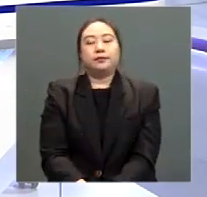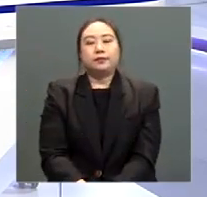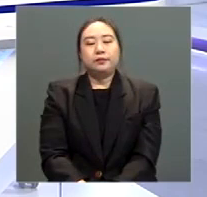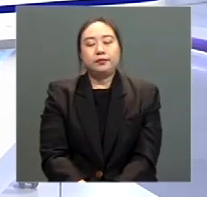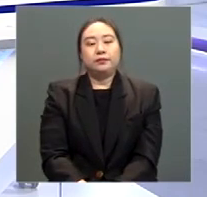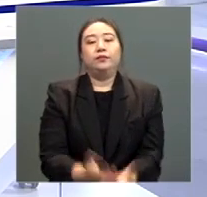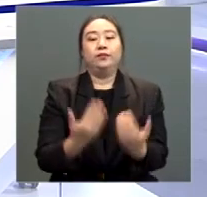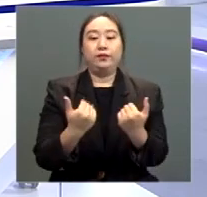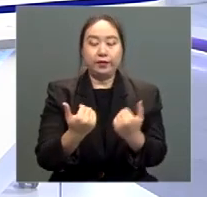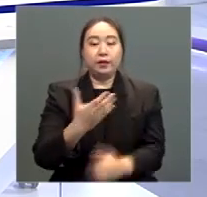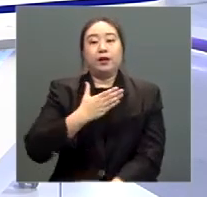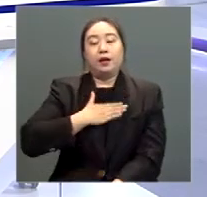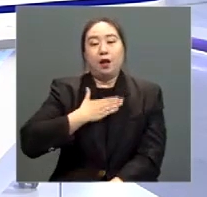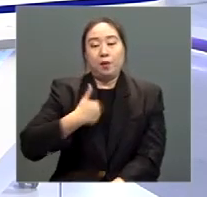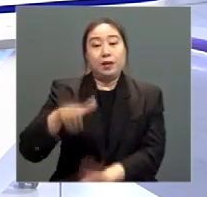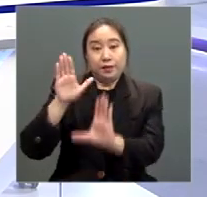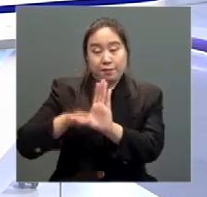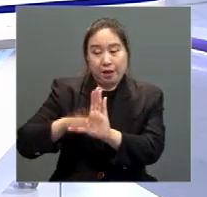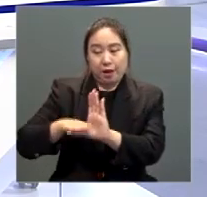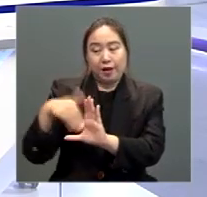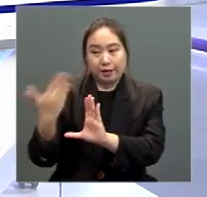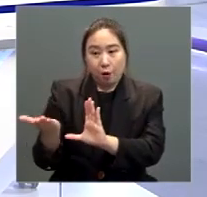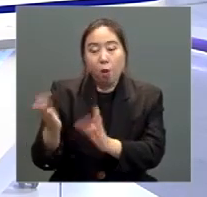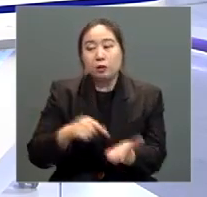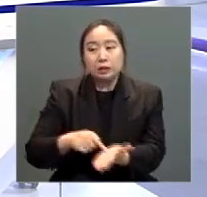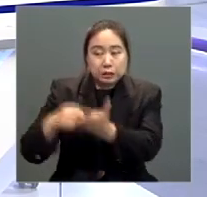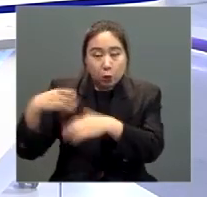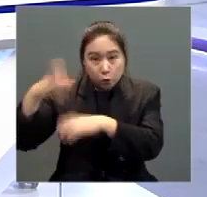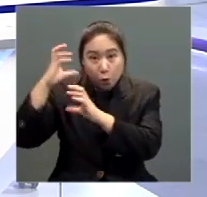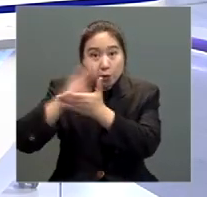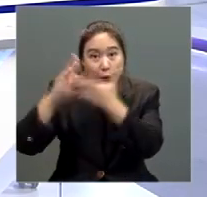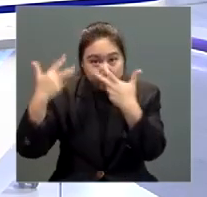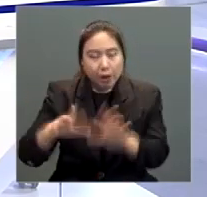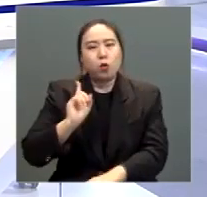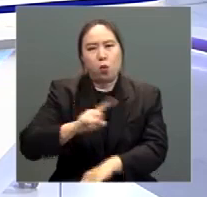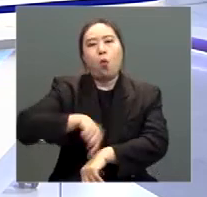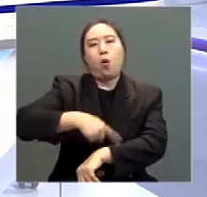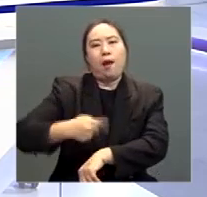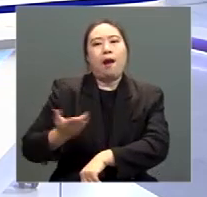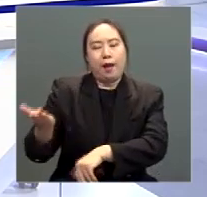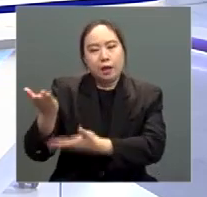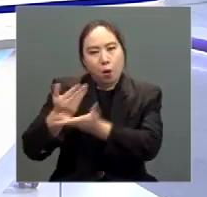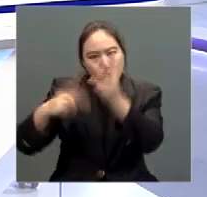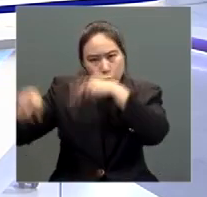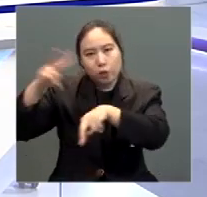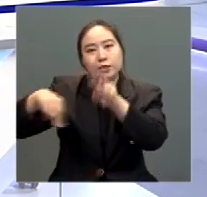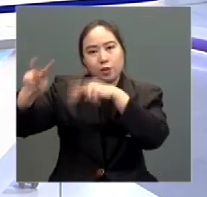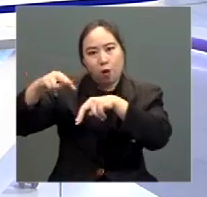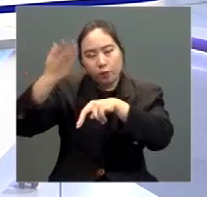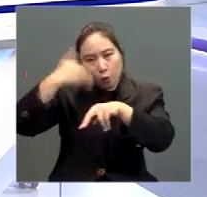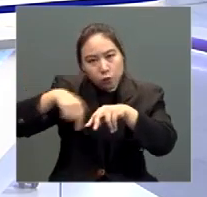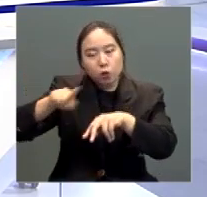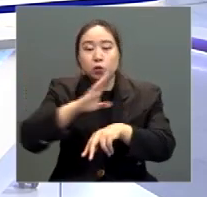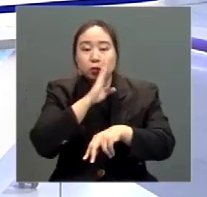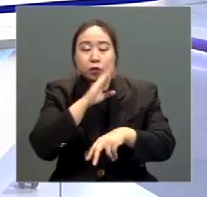ากที่เราไปลงทะเบียนขอทบทวนเสร็จแล้วเนี่ยก็ต้องให้เวลาเจ้าหน้าที่เขาประมวลนิด ดนึงอย่างน้อยก็ต้องส่งกลับไปที่ทางจังหวัดถ้า